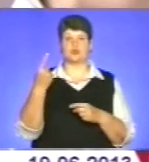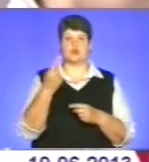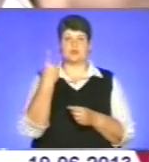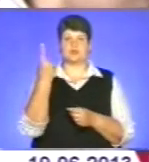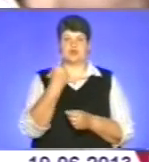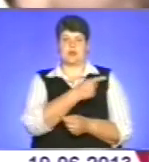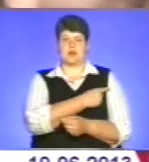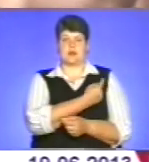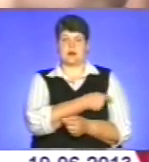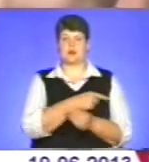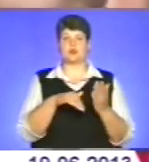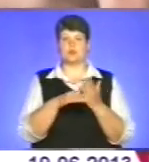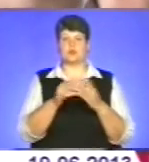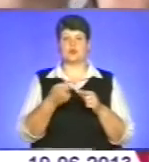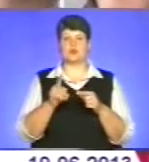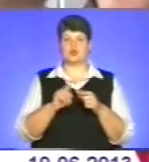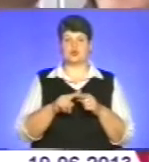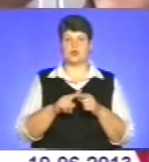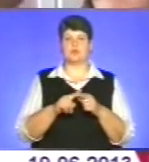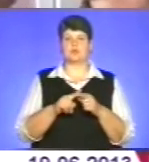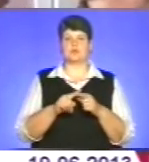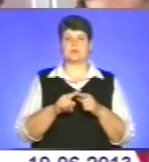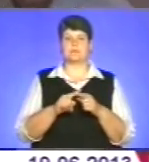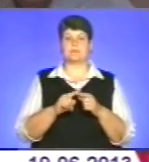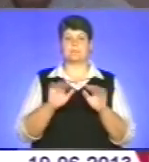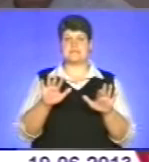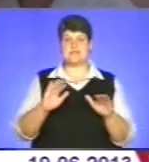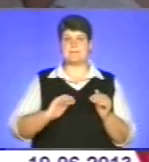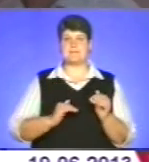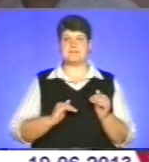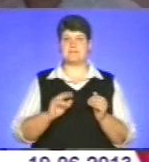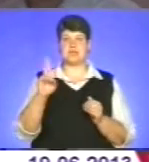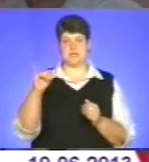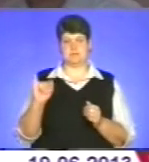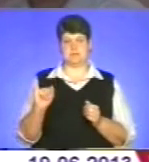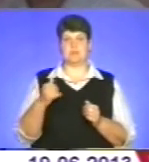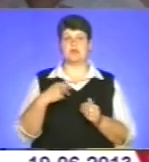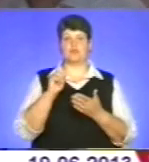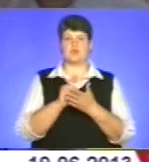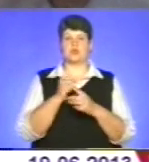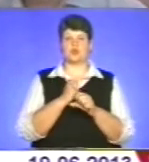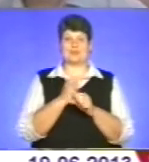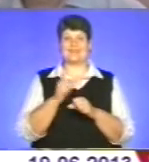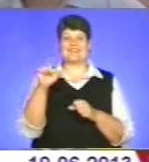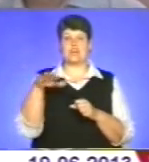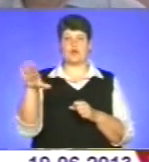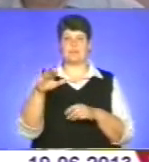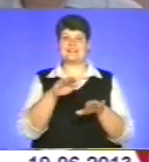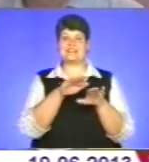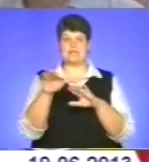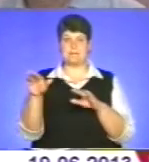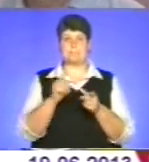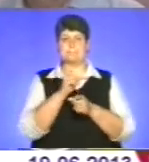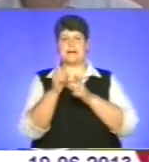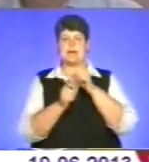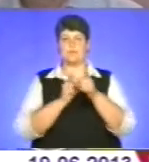лікарні. Допомогти у цьому зголосилися місцеві підприємці. Ми повинні робити європейський рівень. Перебудова при всьому при